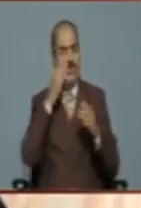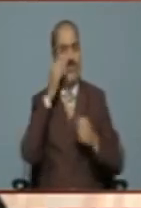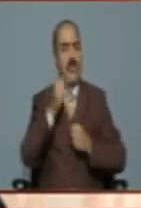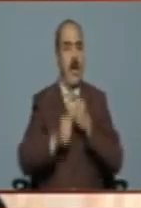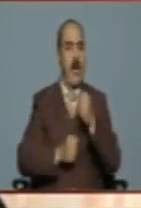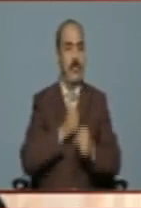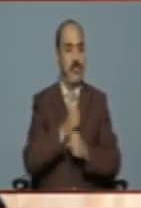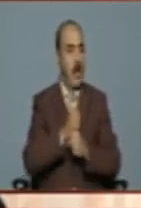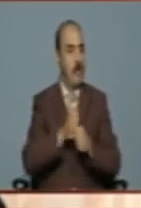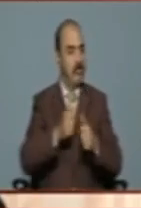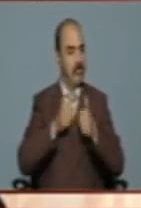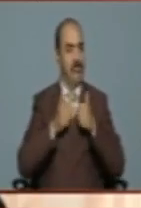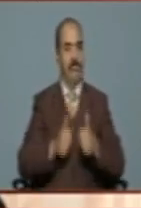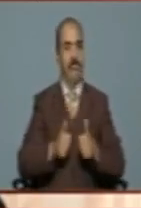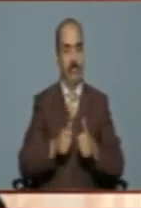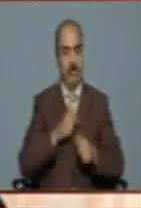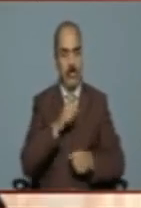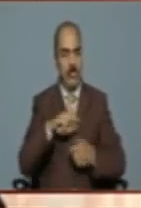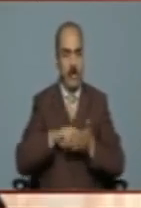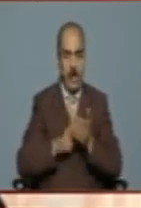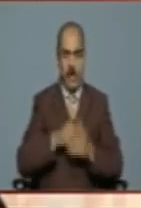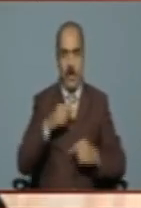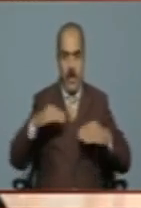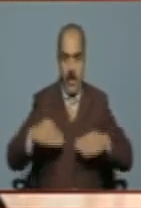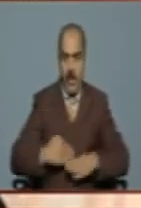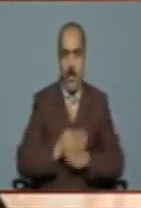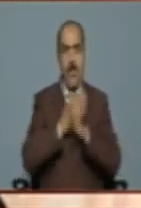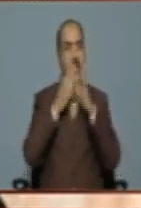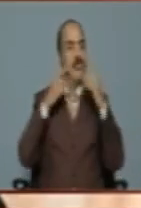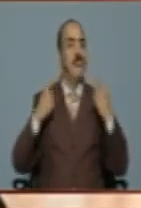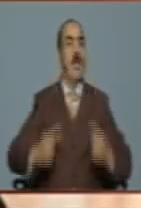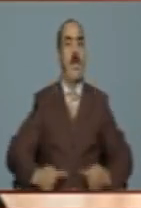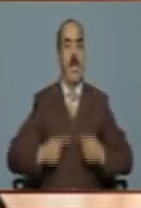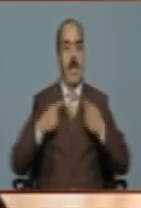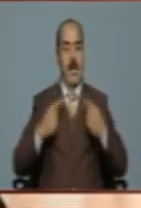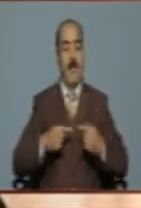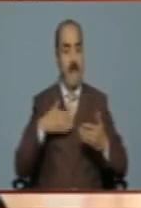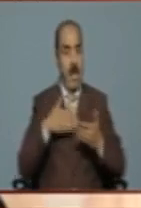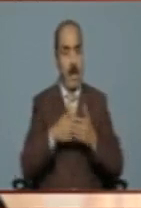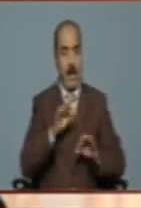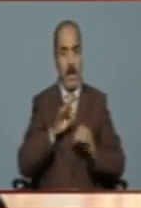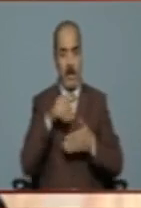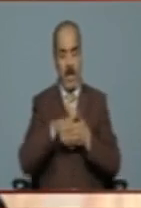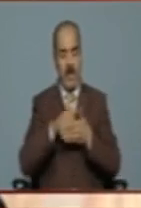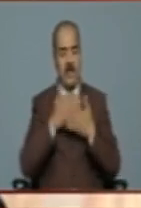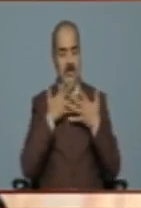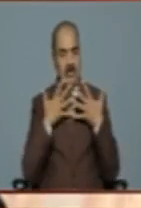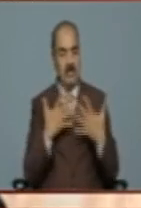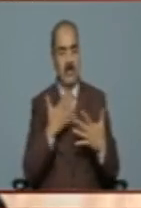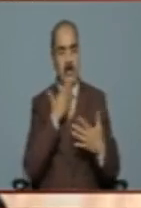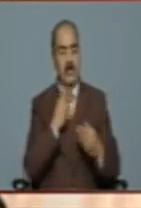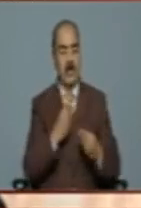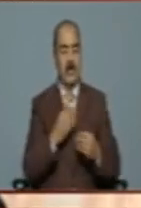الدؤوب ومواصلتهم الليل بالنهار كي تخرج العملية الانتخابية بهذا